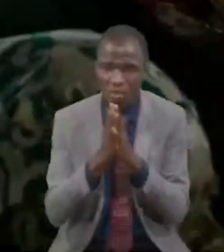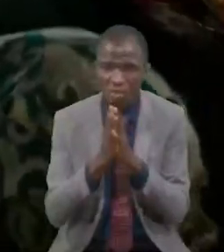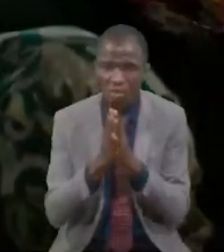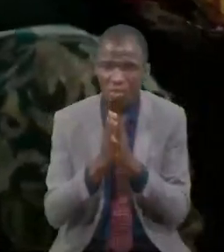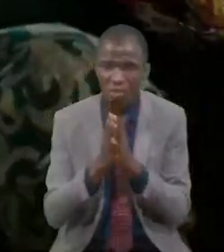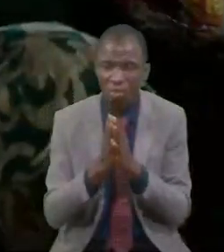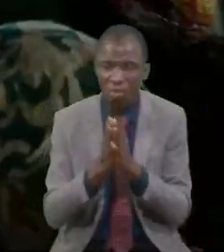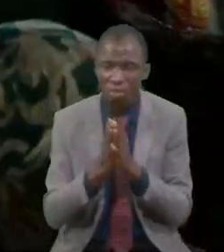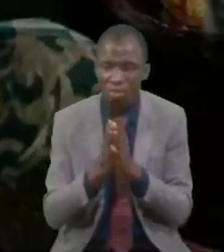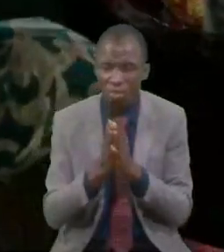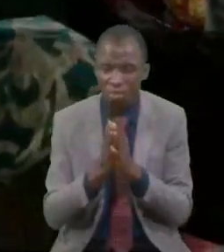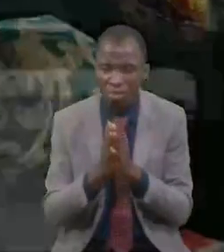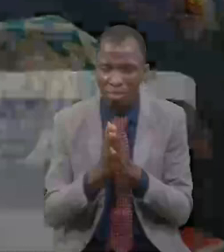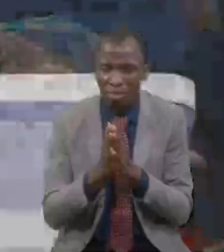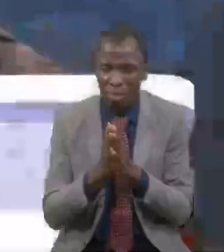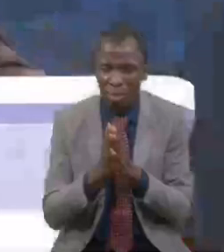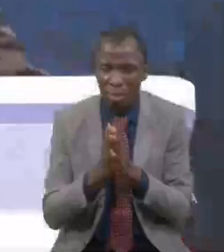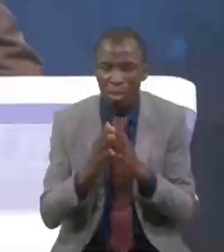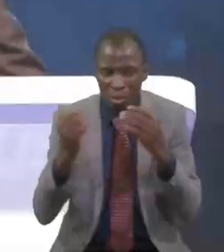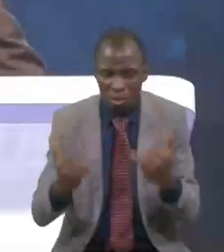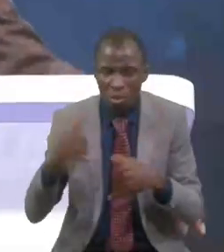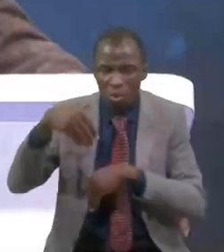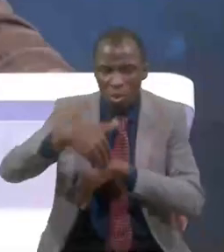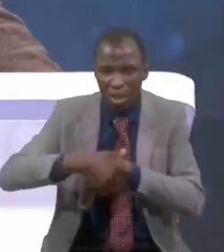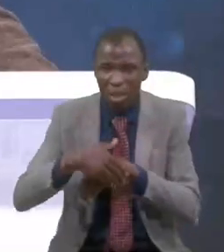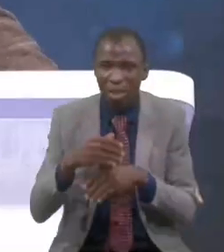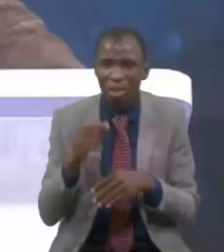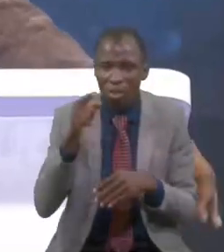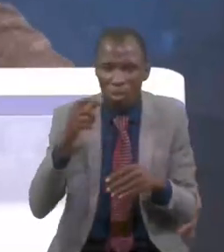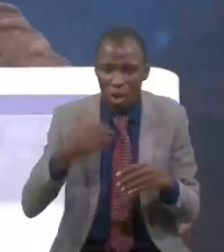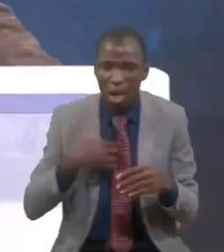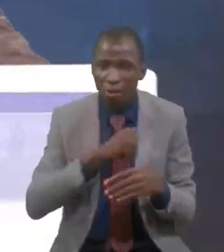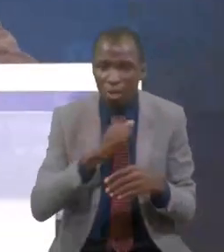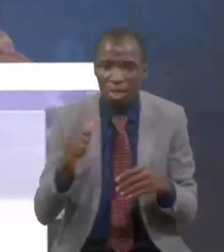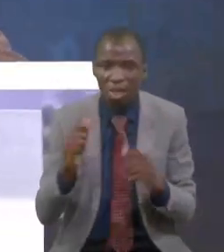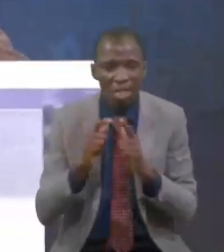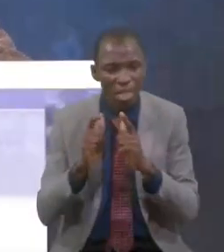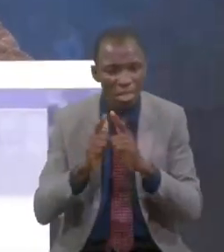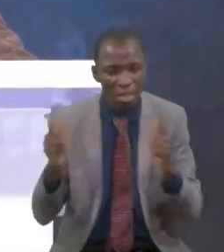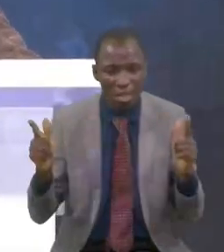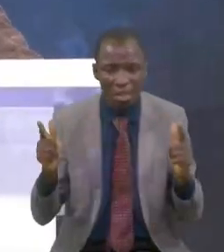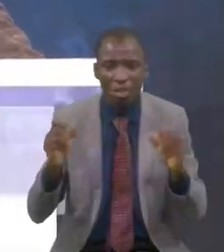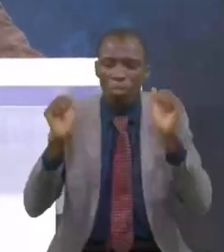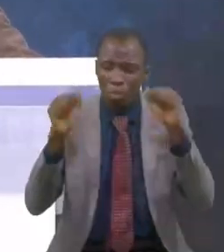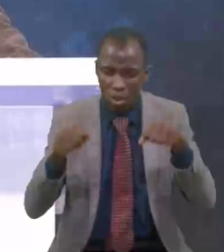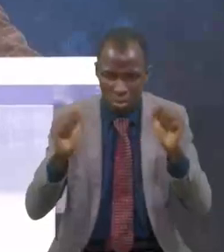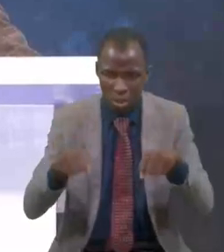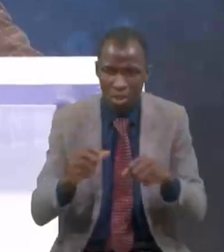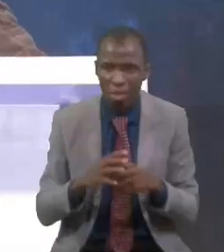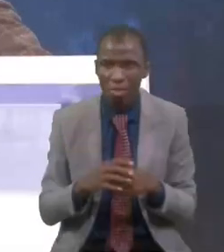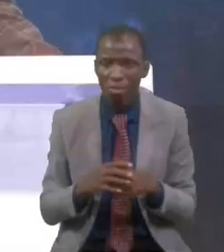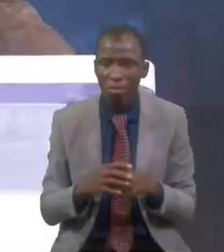yeux fermés ce soir vous avez un grand don une grande